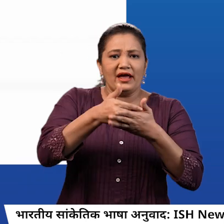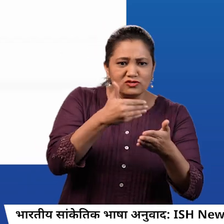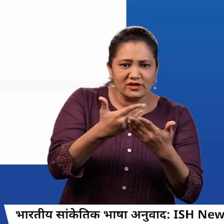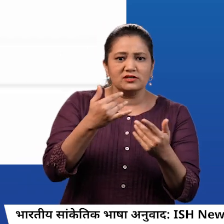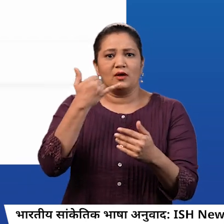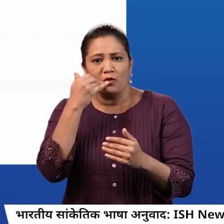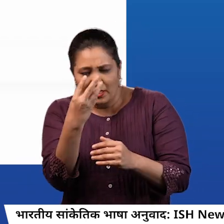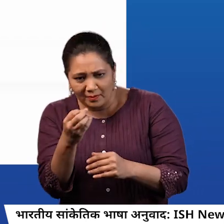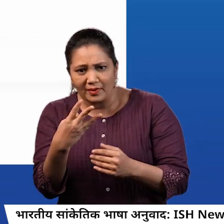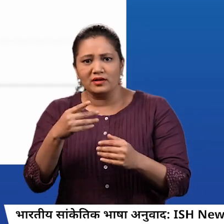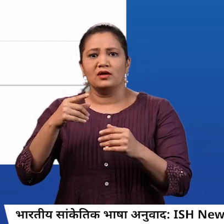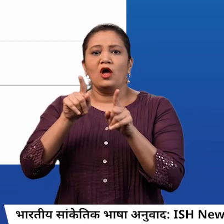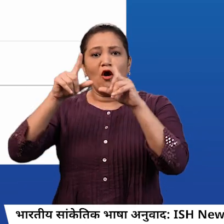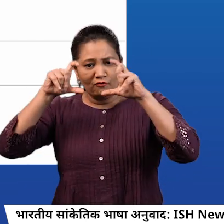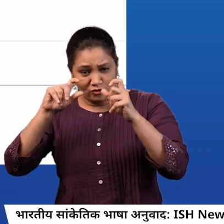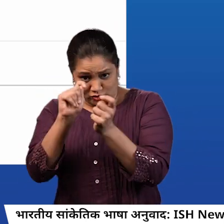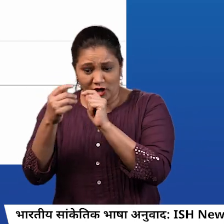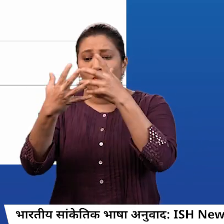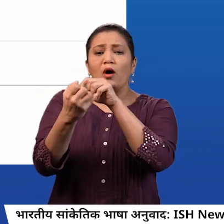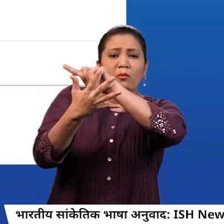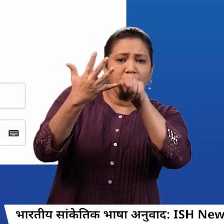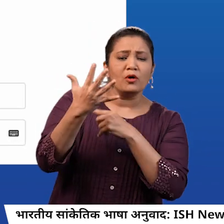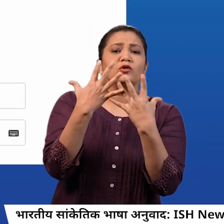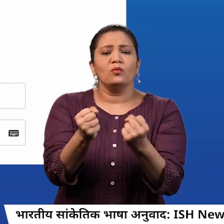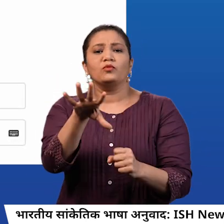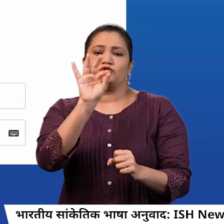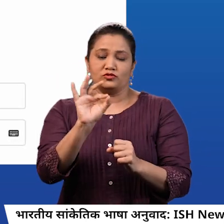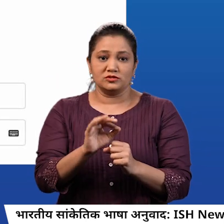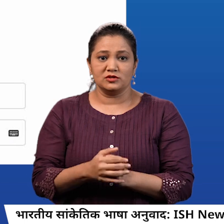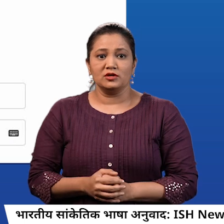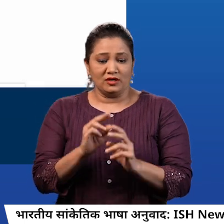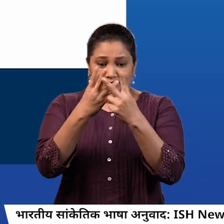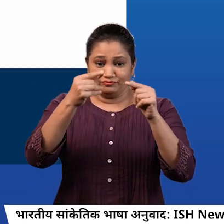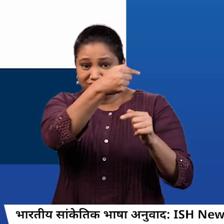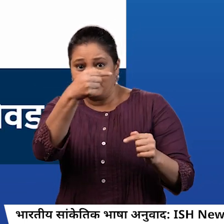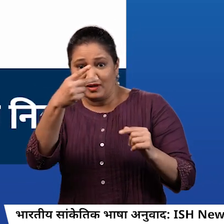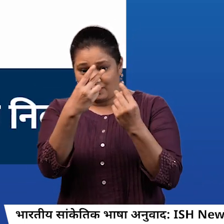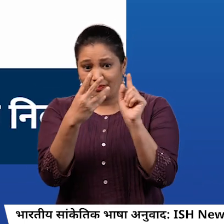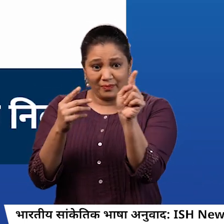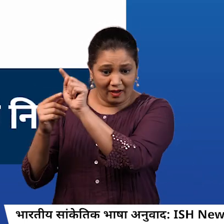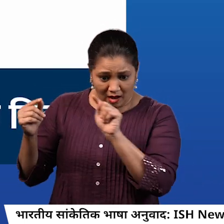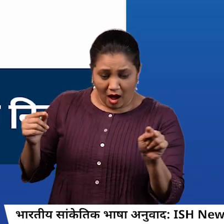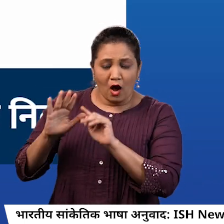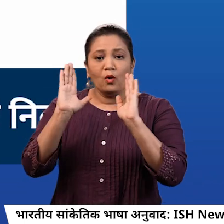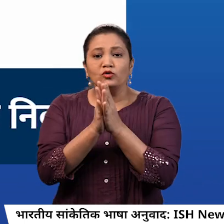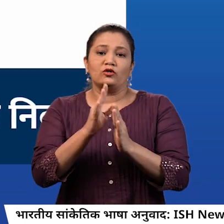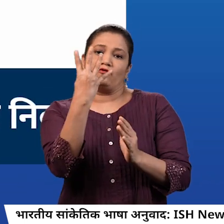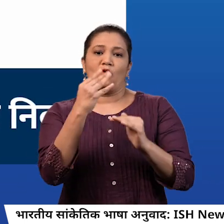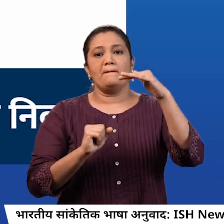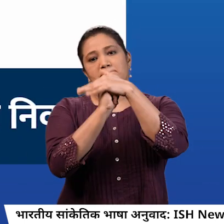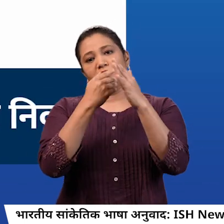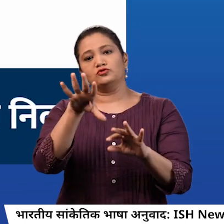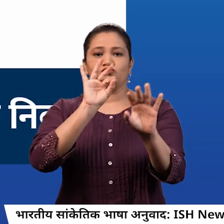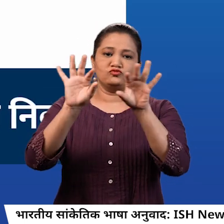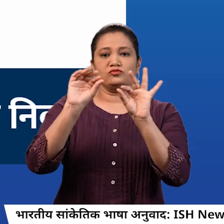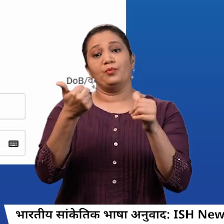मोबाईल क्रमांक आणि छायाचित्र असे विविध पर्याय दिसतील. इथे दिलेल्या पर्यायांपैकी आपण एका वेळेस जास्तीत जास्त 4 पर्यायांची